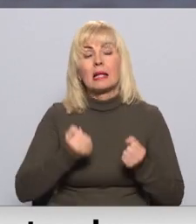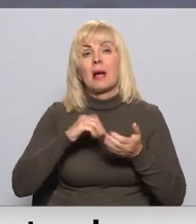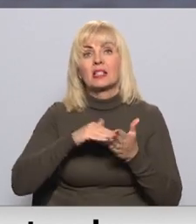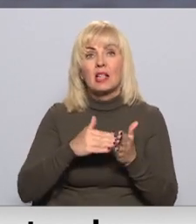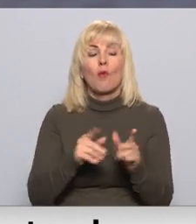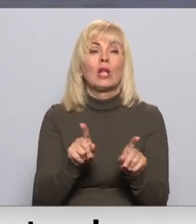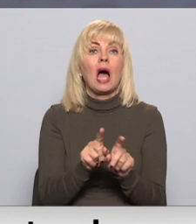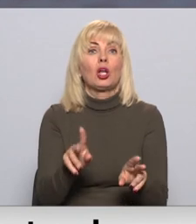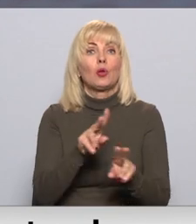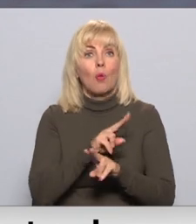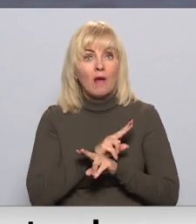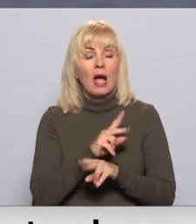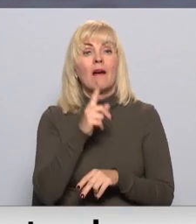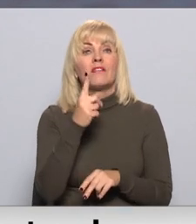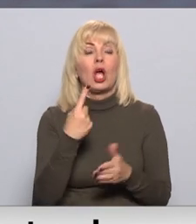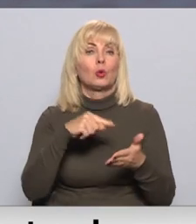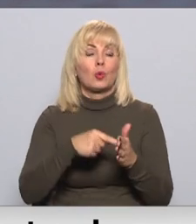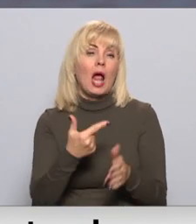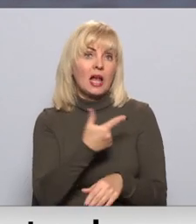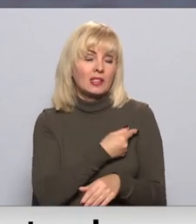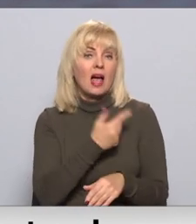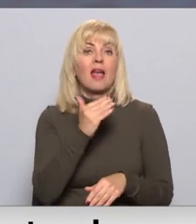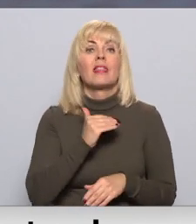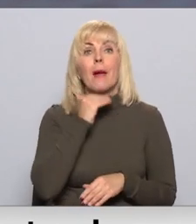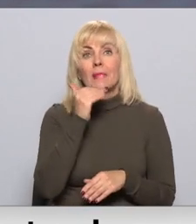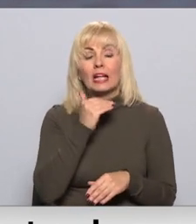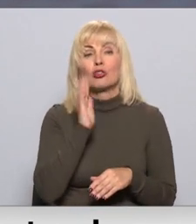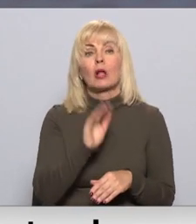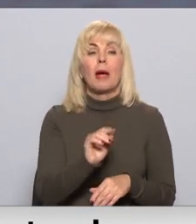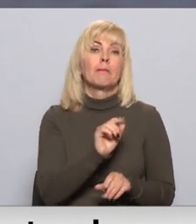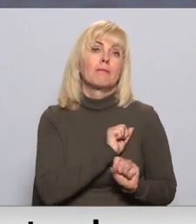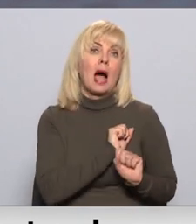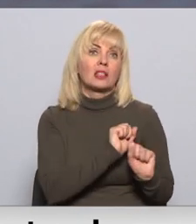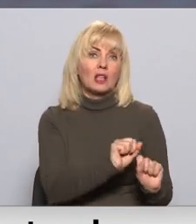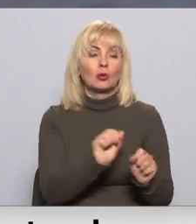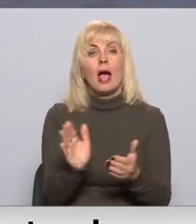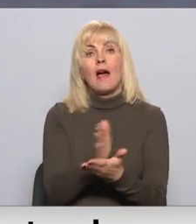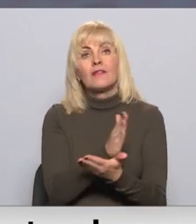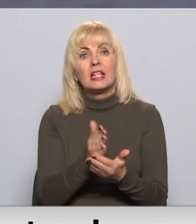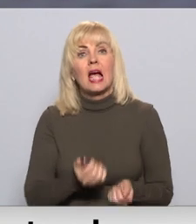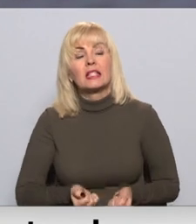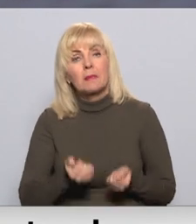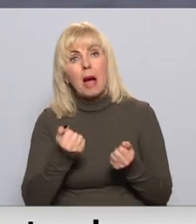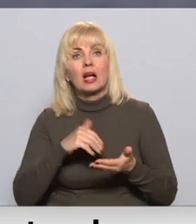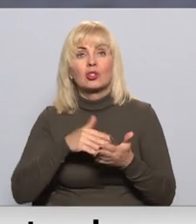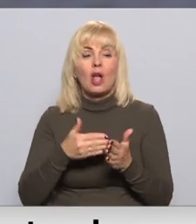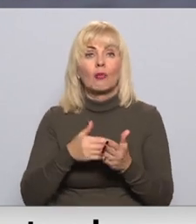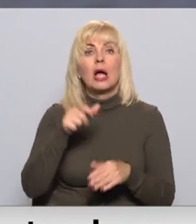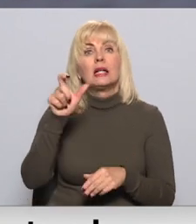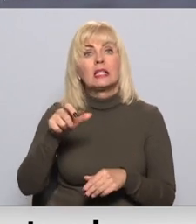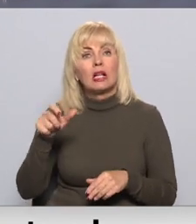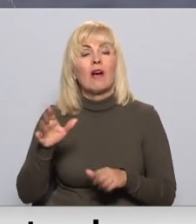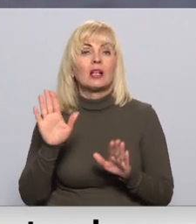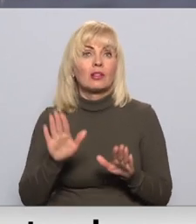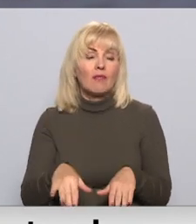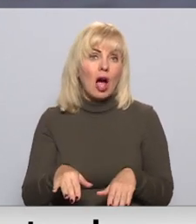nāves. Bet viena deva varbūt nepietiekoša, lai pasargātu no tādas vidēji smagas gaitas un no tā, ka cilvēks varētu,